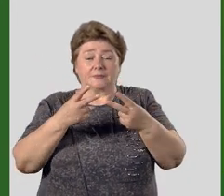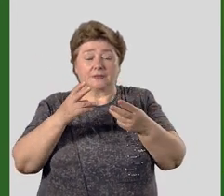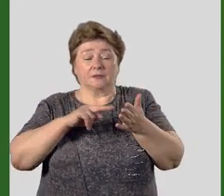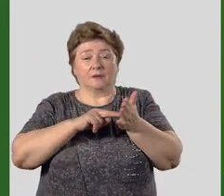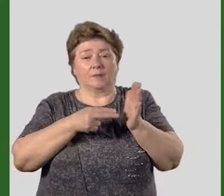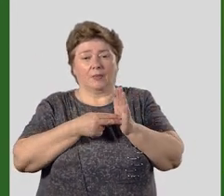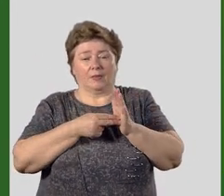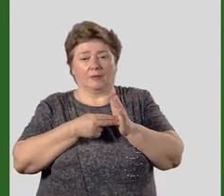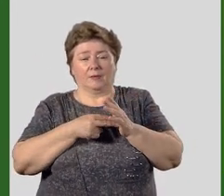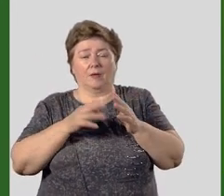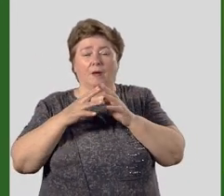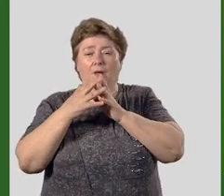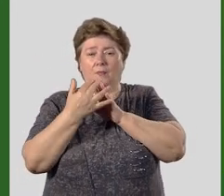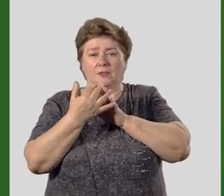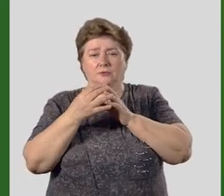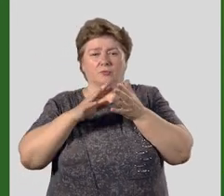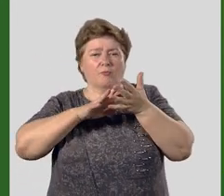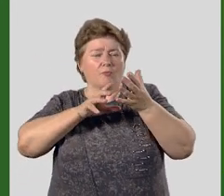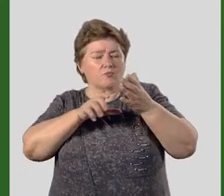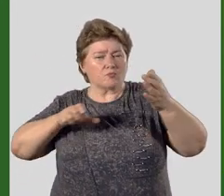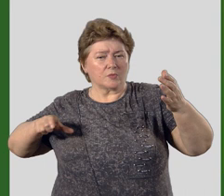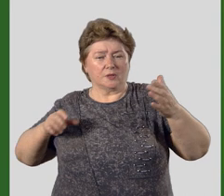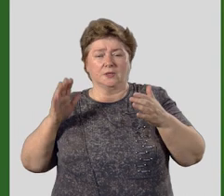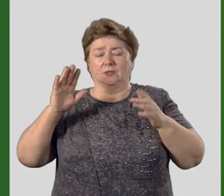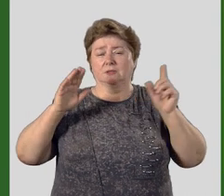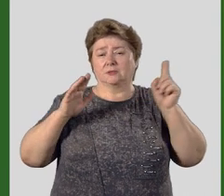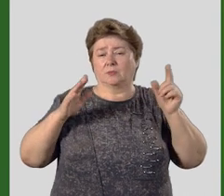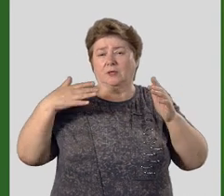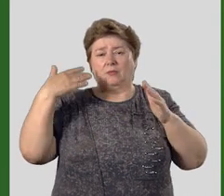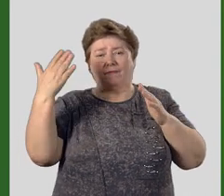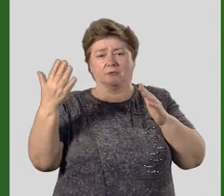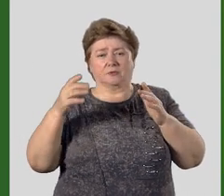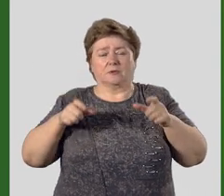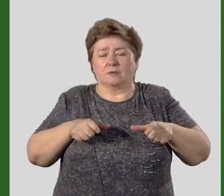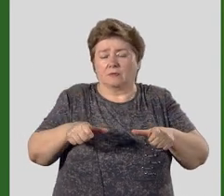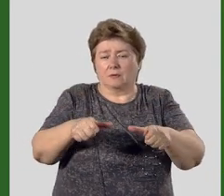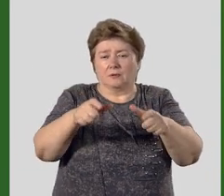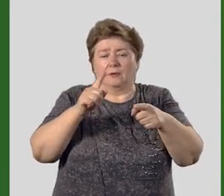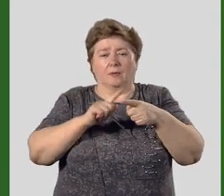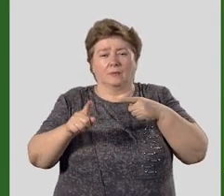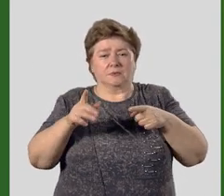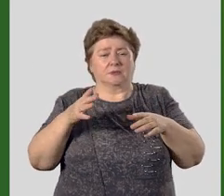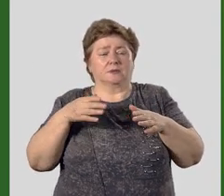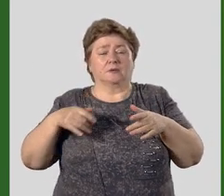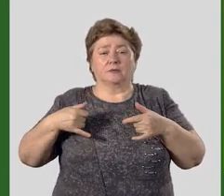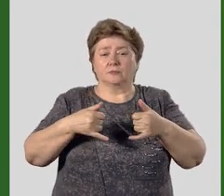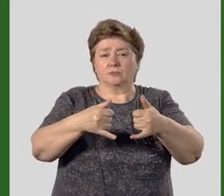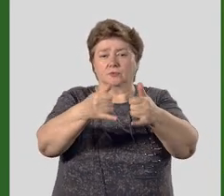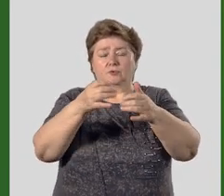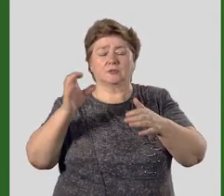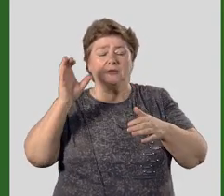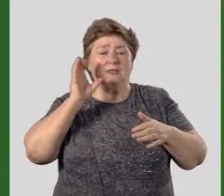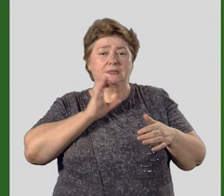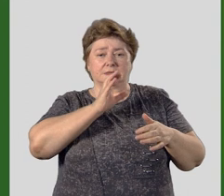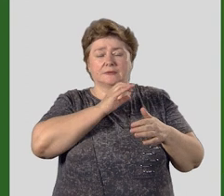Посмотрите на план. Поселок вытянут с запада на восток. Река Быстрая течет с севера